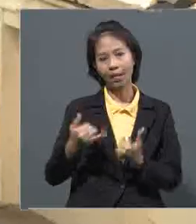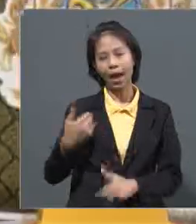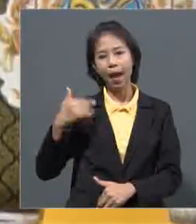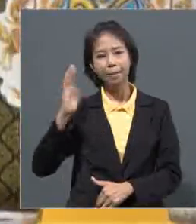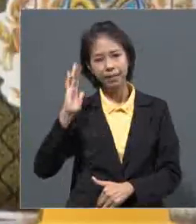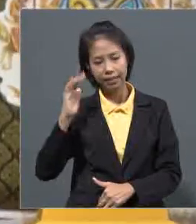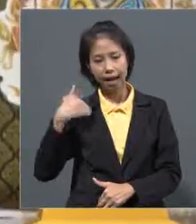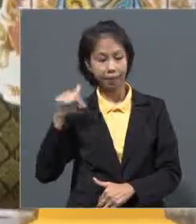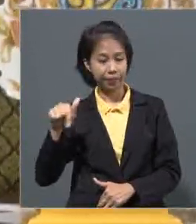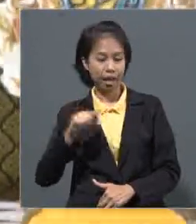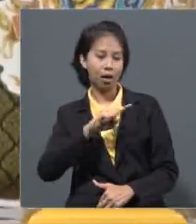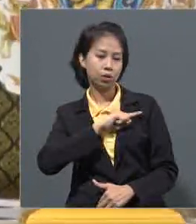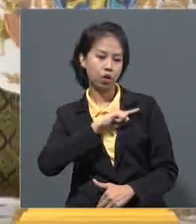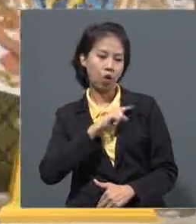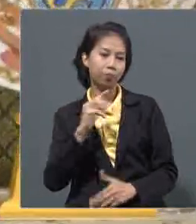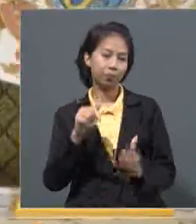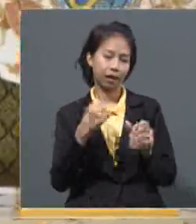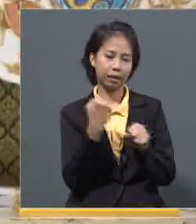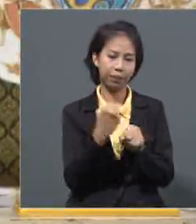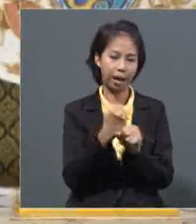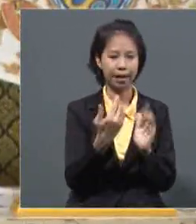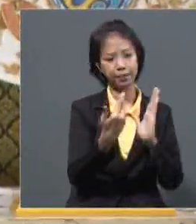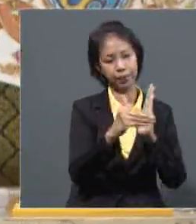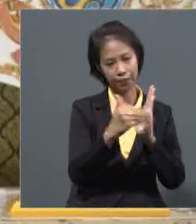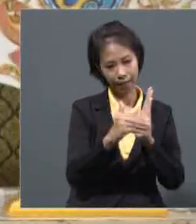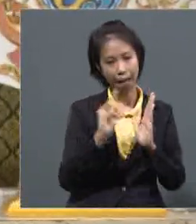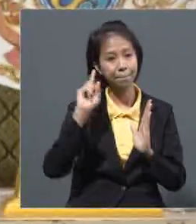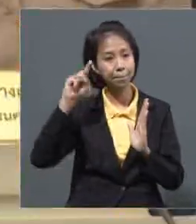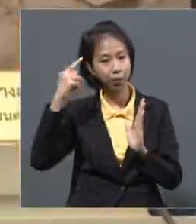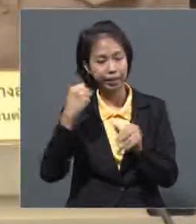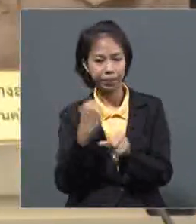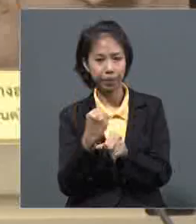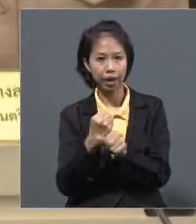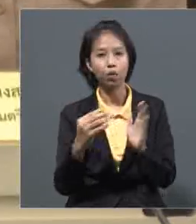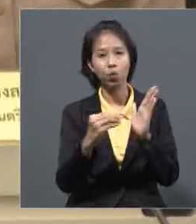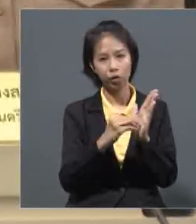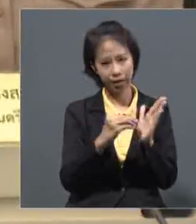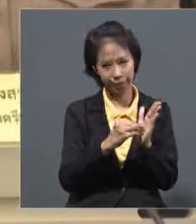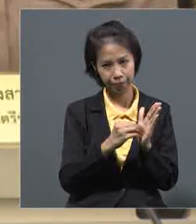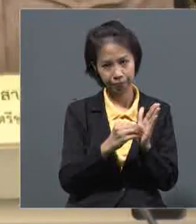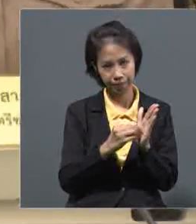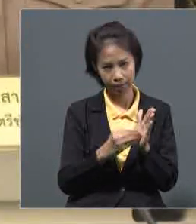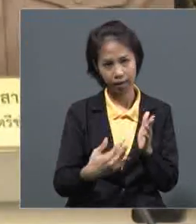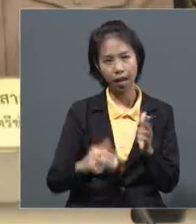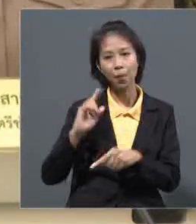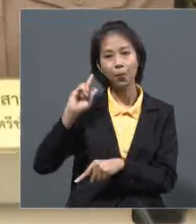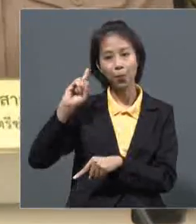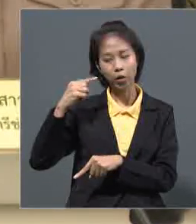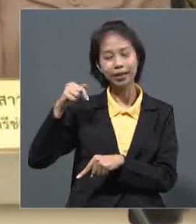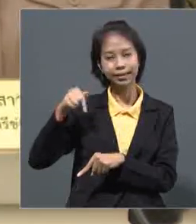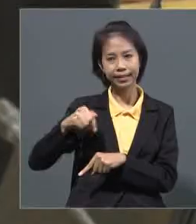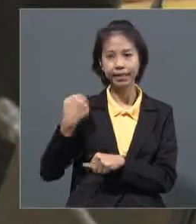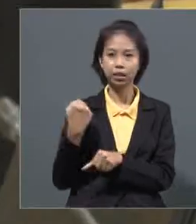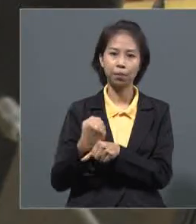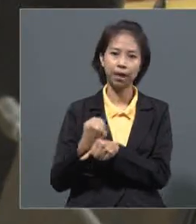สานตอนเหนือส่วนนางสาวธีรรัตน์ครับดูในพื้นที่กรุงเทพและทุกอย่างที่เกี่ยวข้องกับกรุงเทพส่วนนางสาวสบิดานั้นจะให้ส